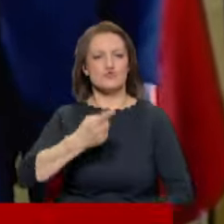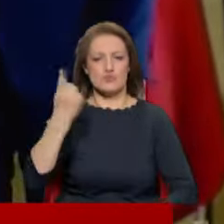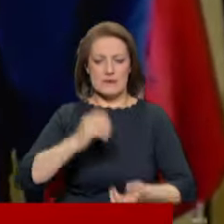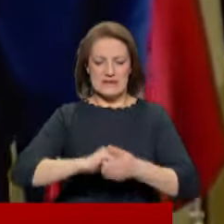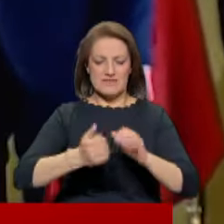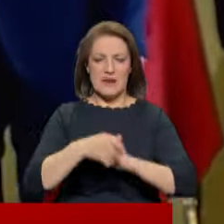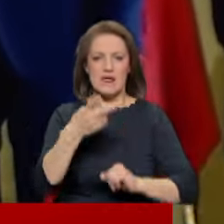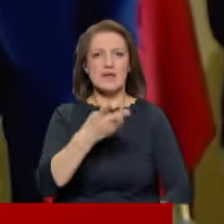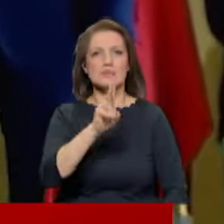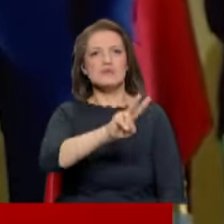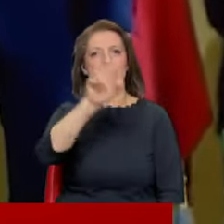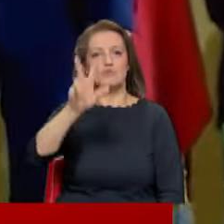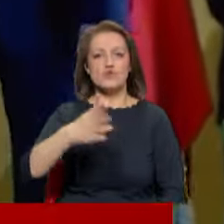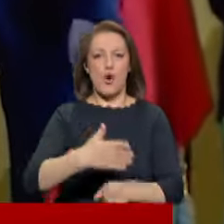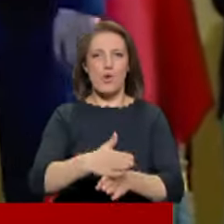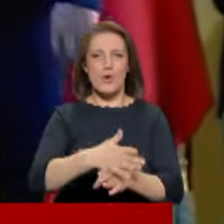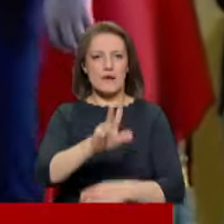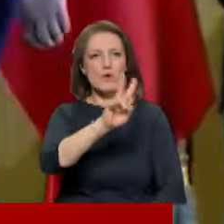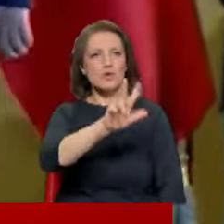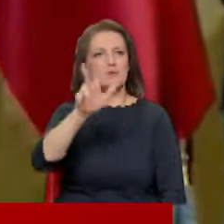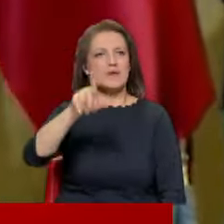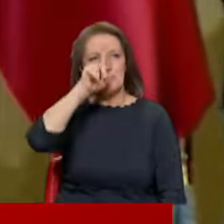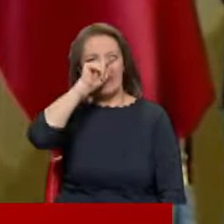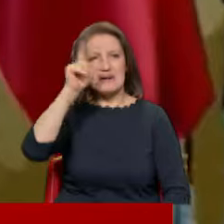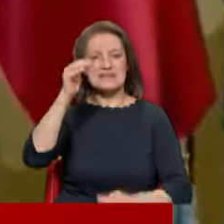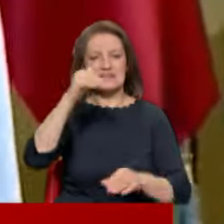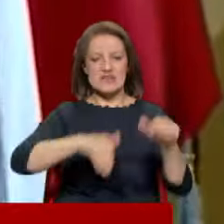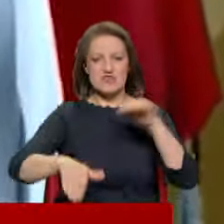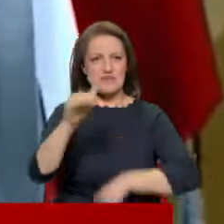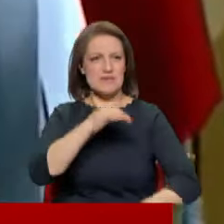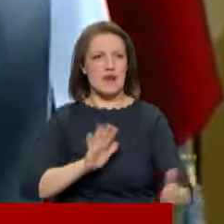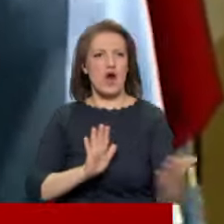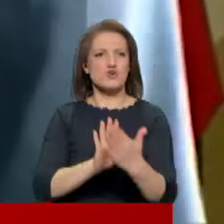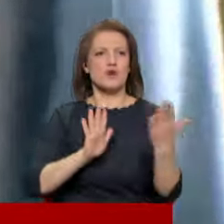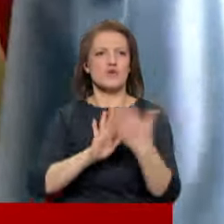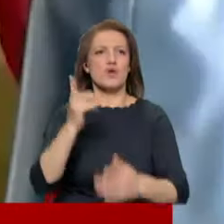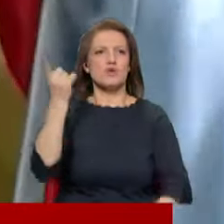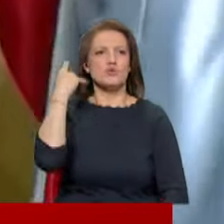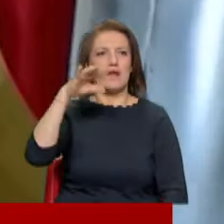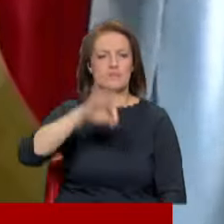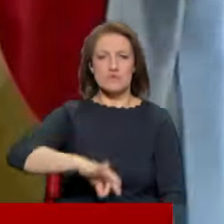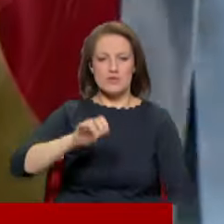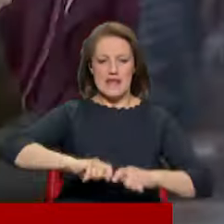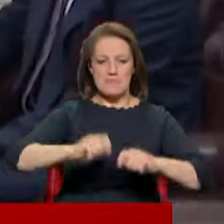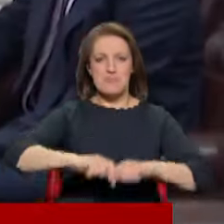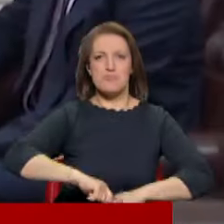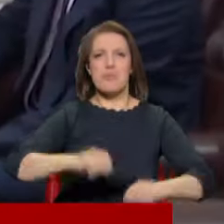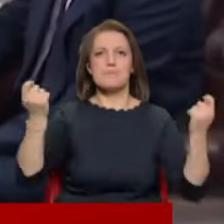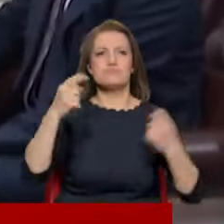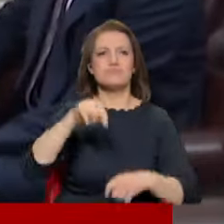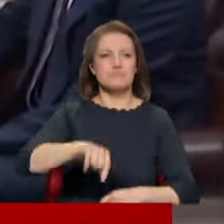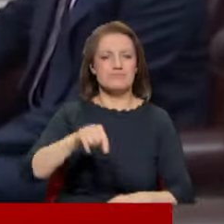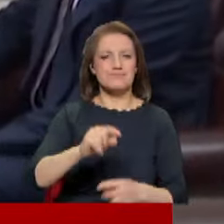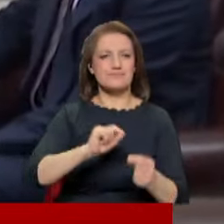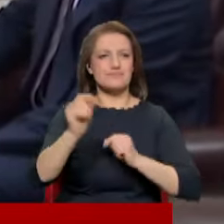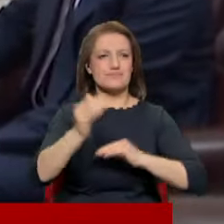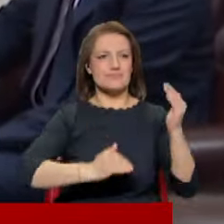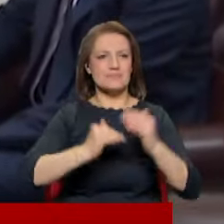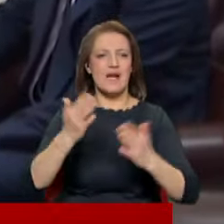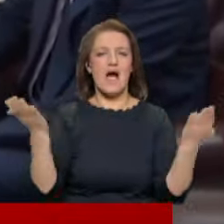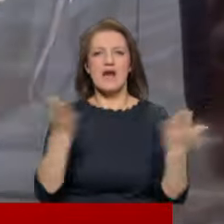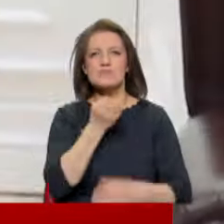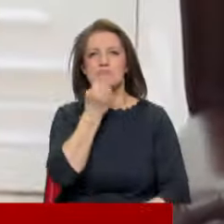İttifakı'nın 2023 ortakları 31 Mart seçimlerinde karşı karşıya. Dünden bugüne ipler koptu. Bu kez de enflasyon